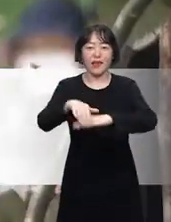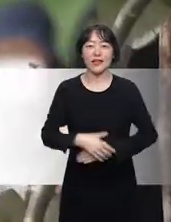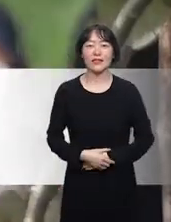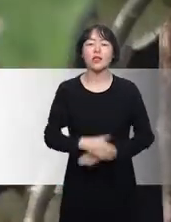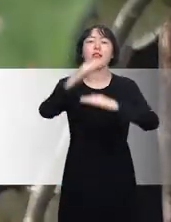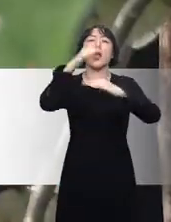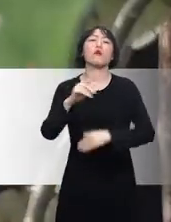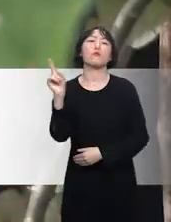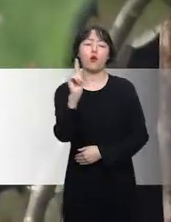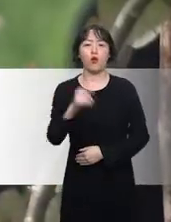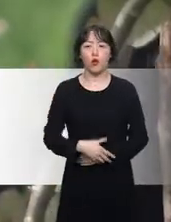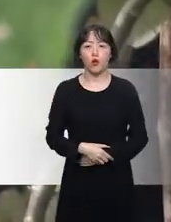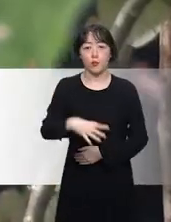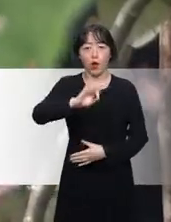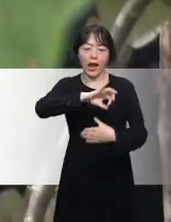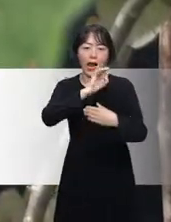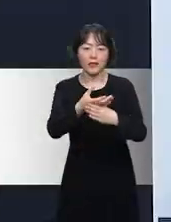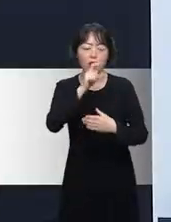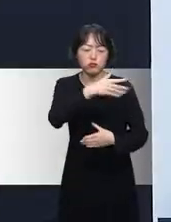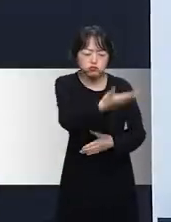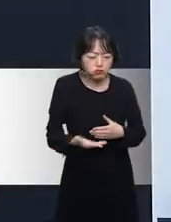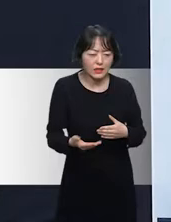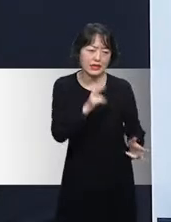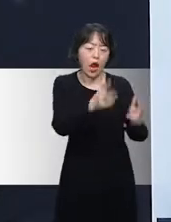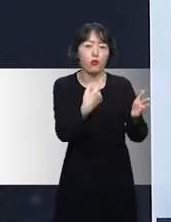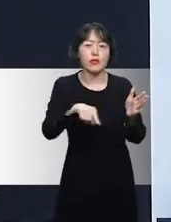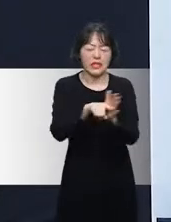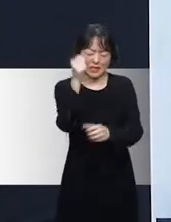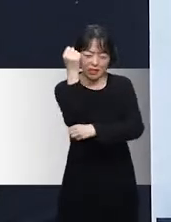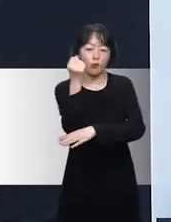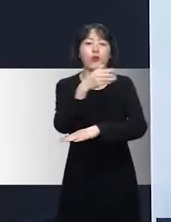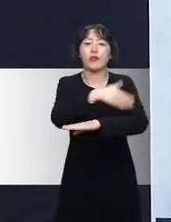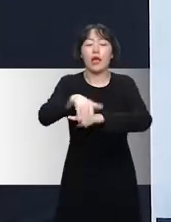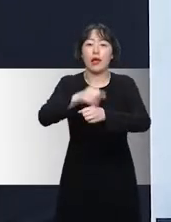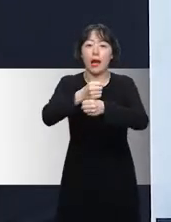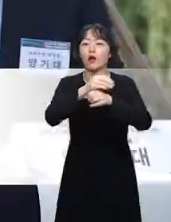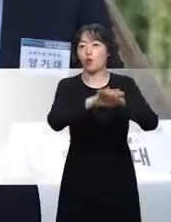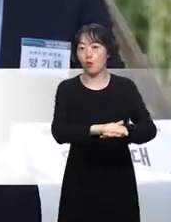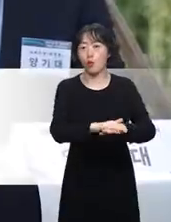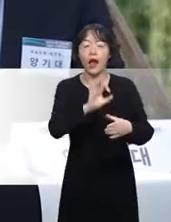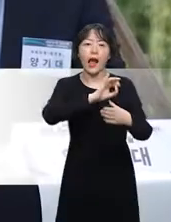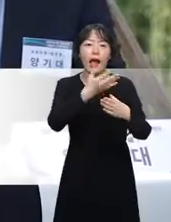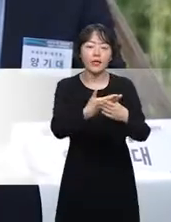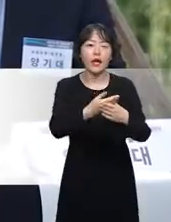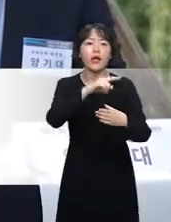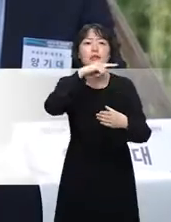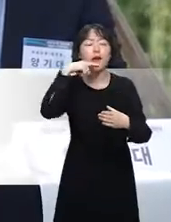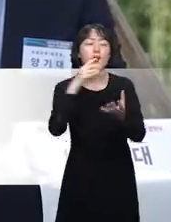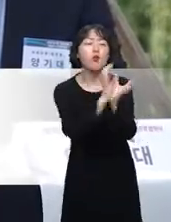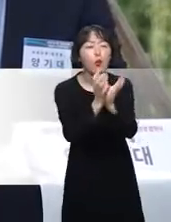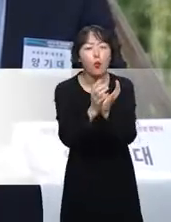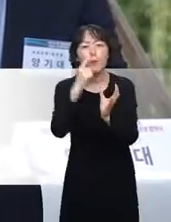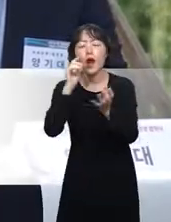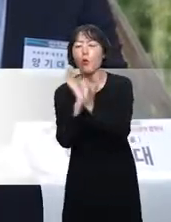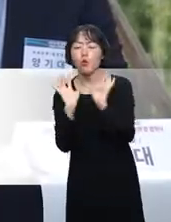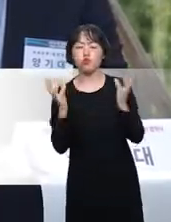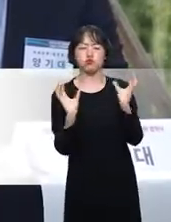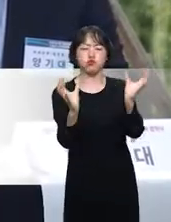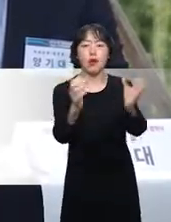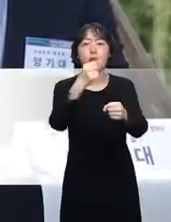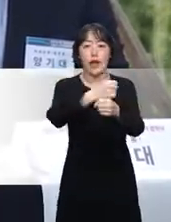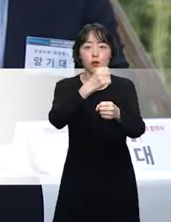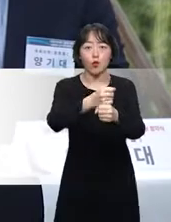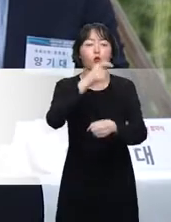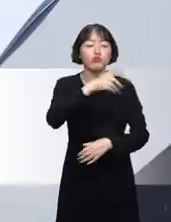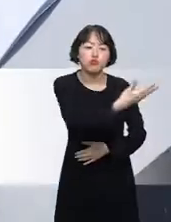안양천 고도화 사업을 위한 기본 계획 수립, 안양천 장미 벚꽃 백리길 조성, 하천 행정구역 경계 조정